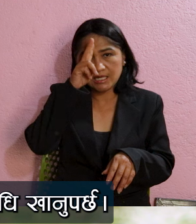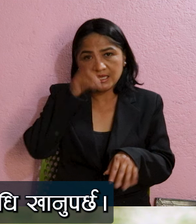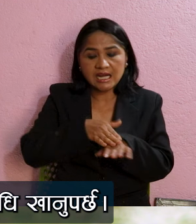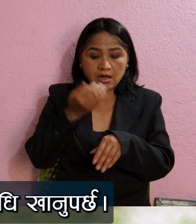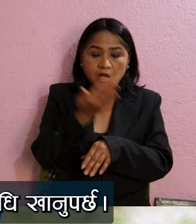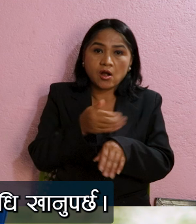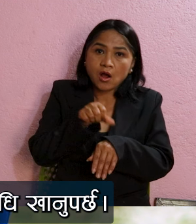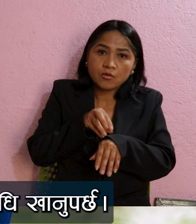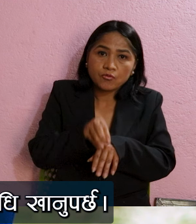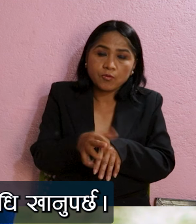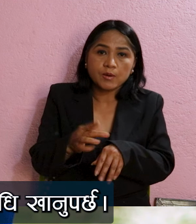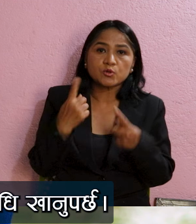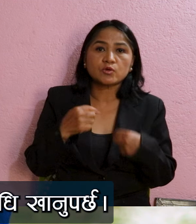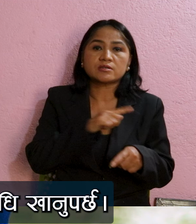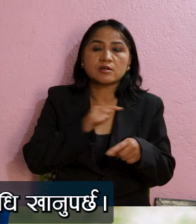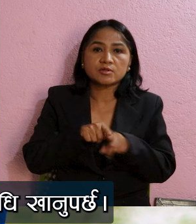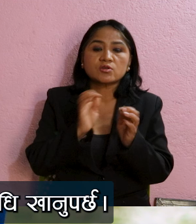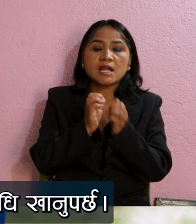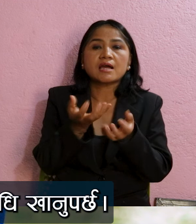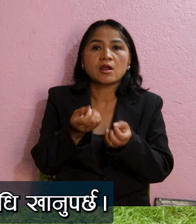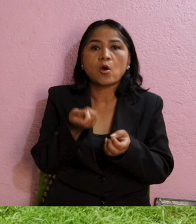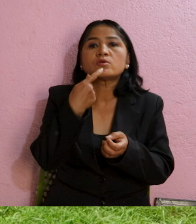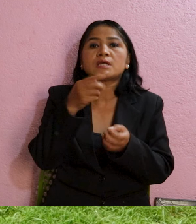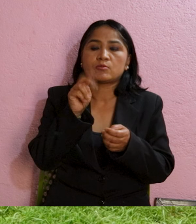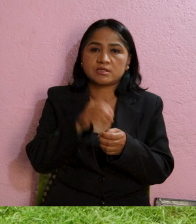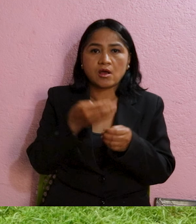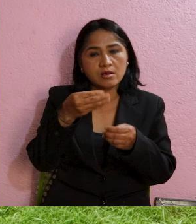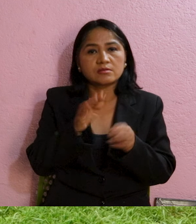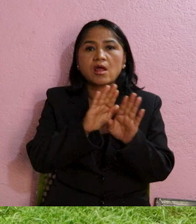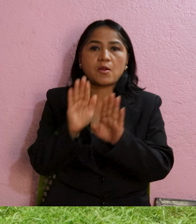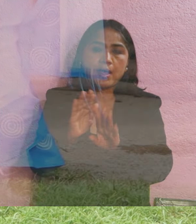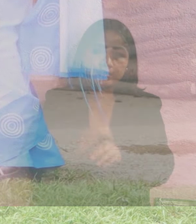धेरै रगत बग्यो भने स्वास्थ्य कर्मीको सल्लाह लिएर औषधि खानुपर्छ।